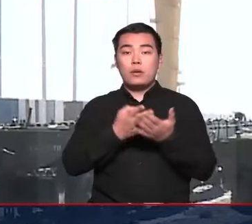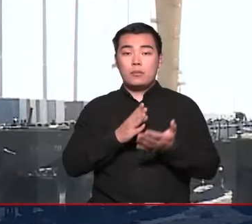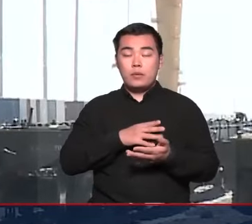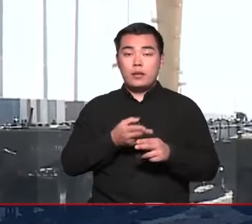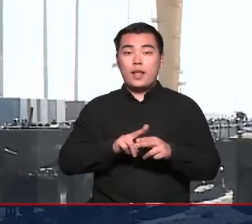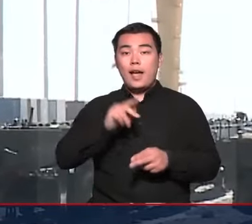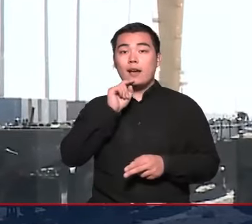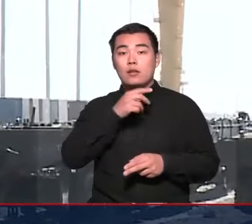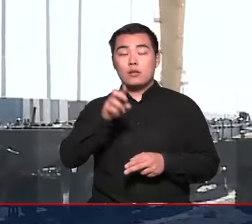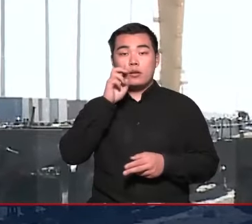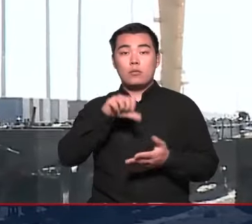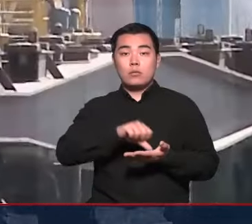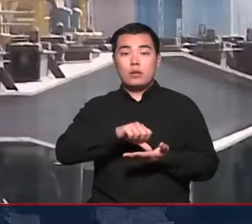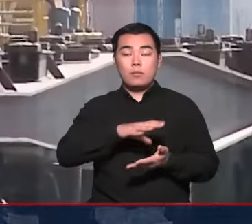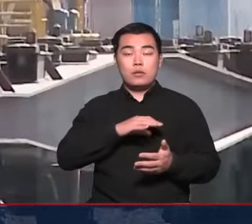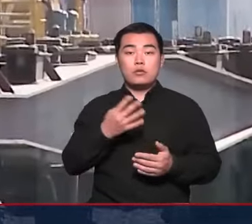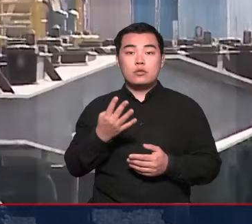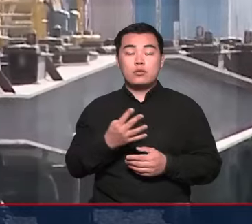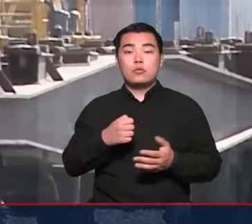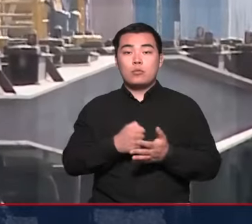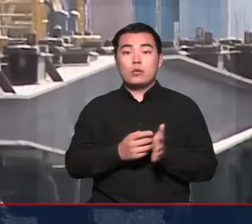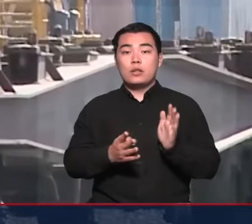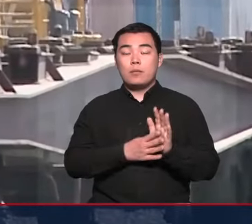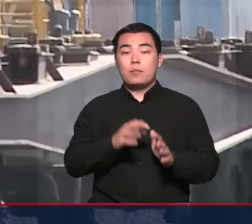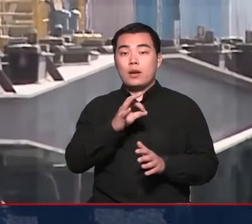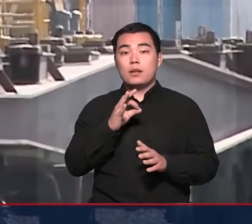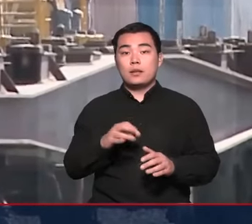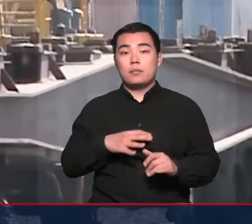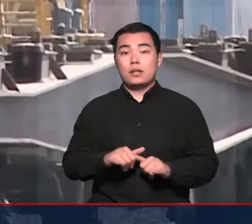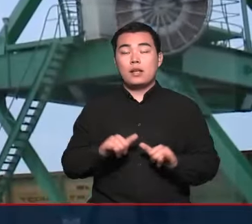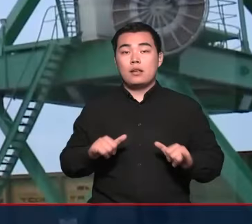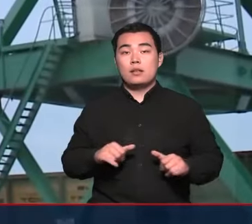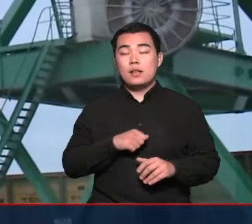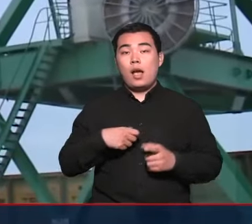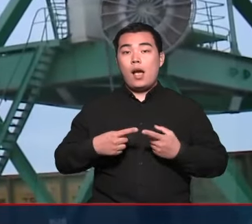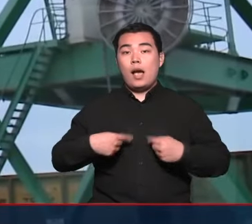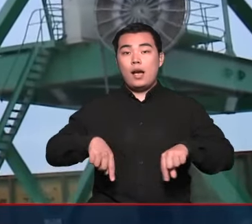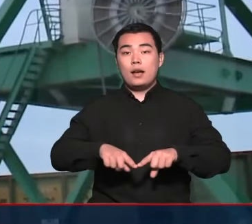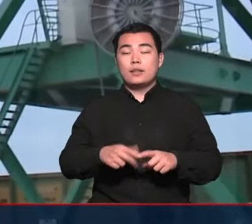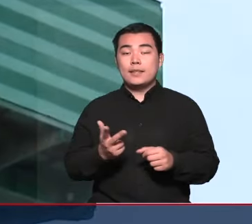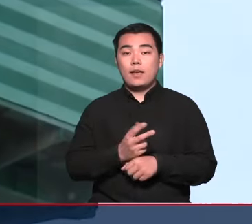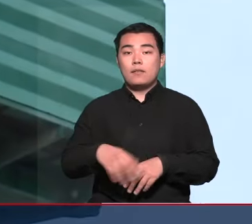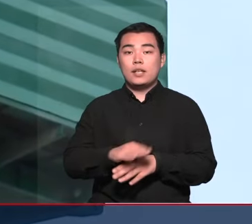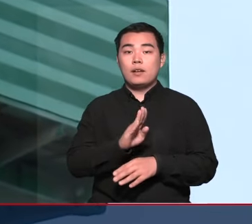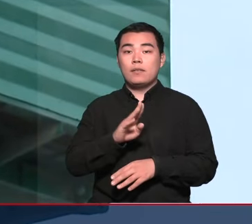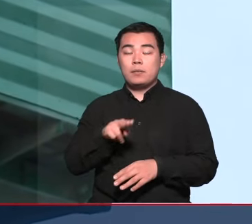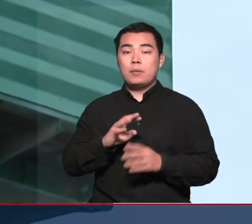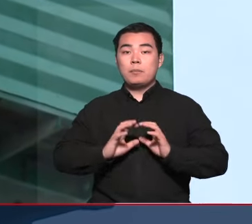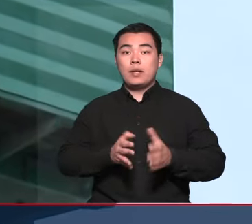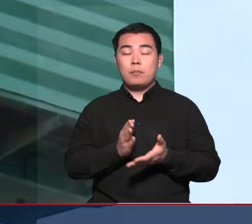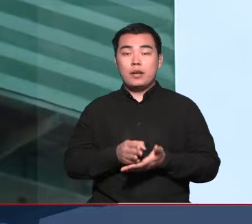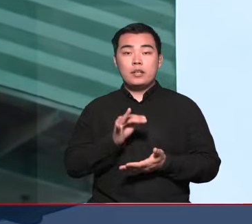примеру, экономика стран-участниц выросла с 4 до 9%, а на саму организацию приходится треть всего ВВП мира и